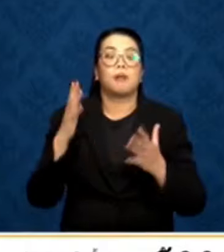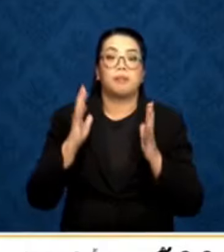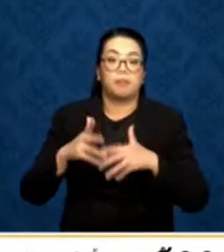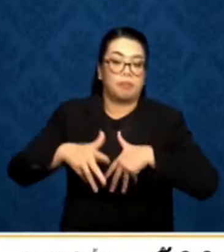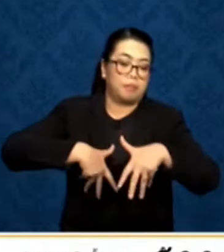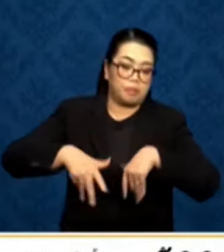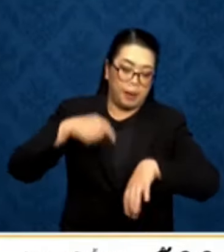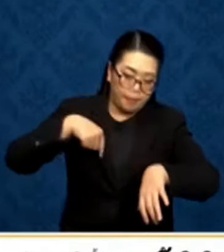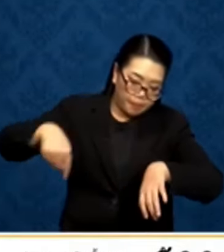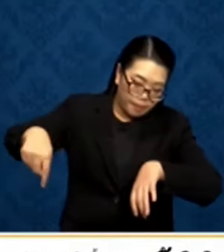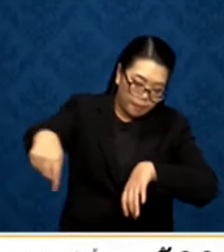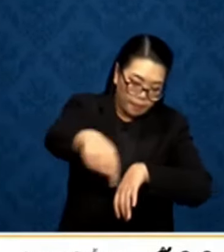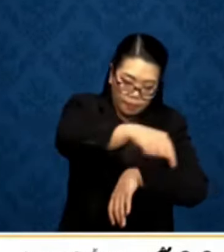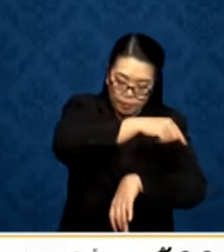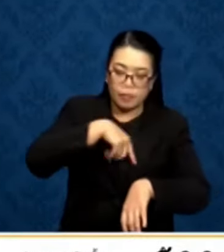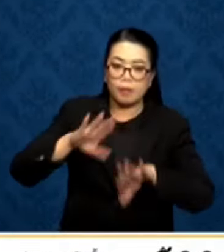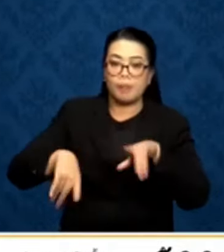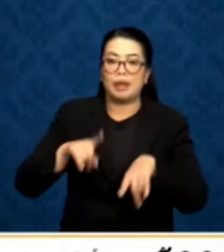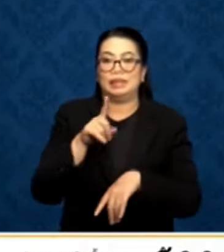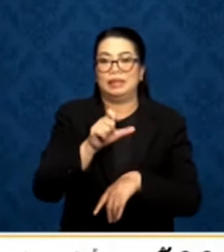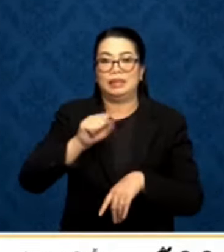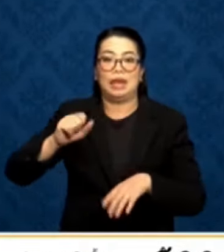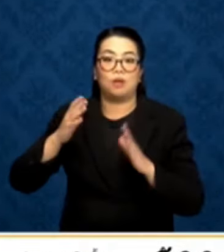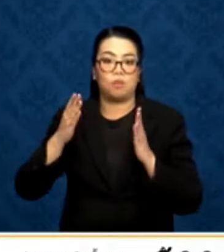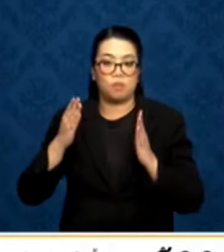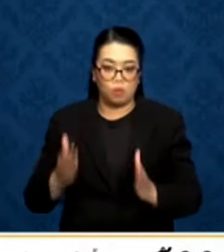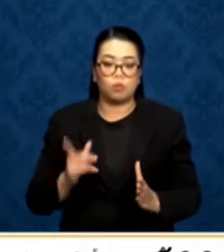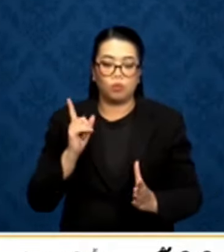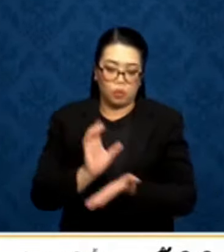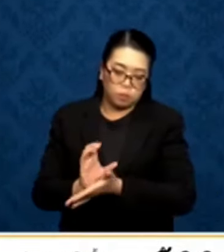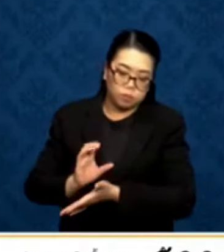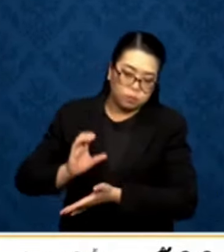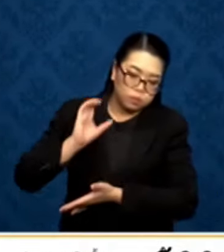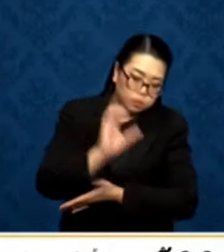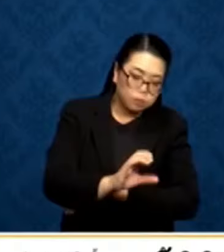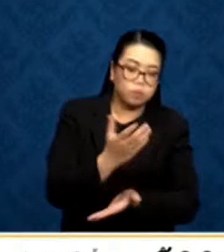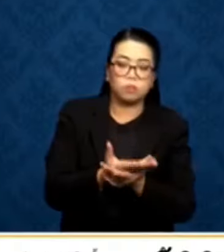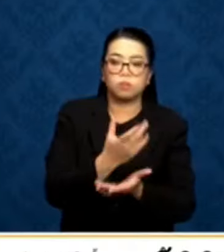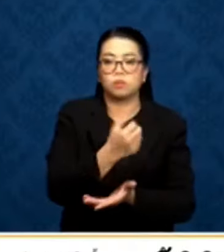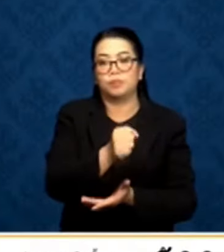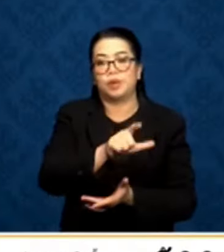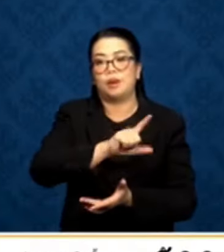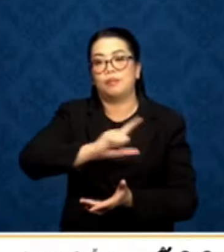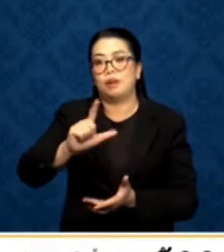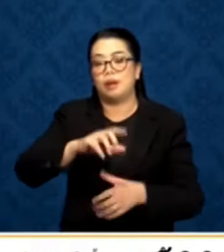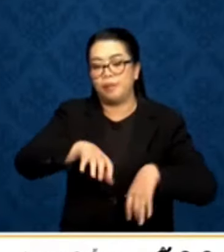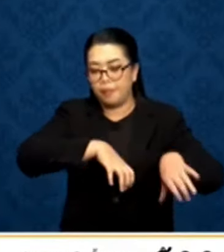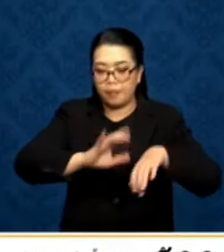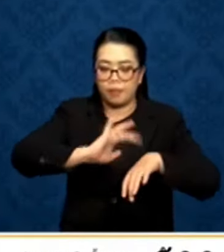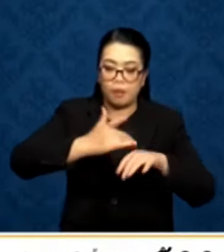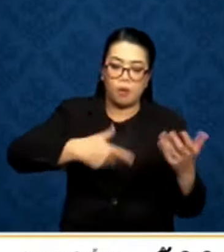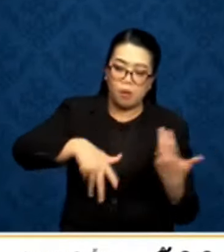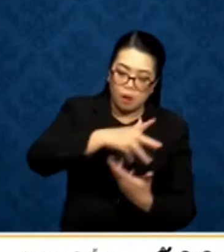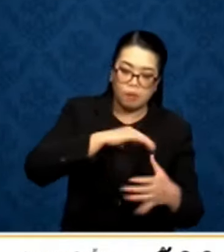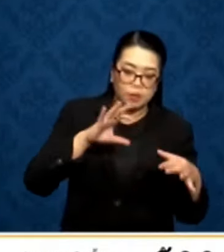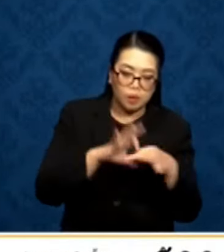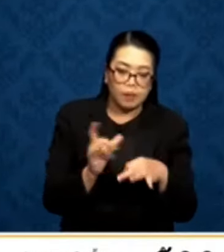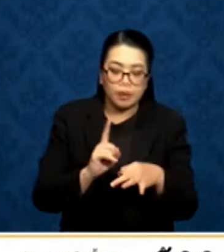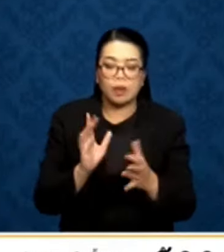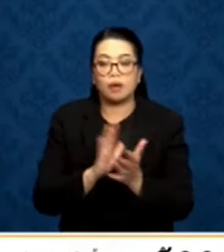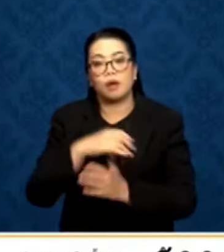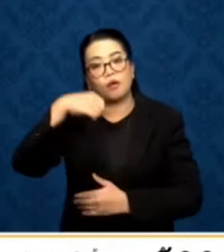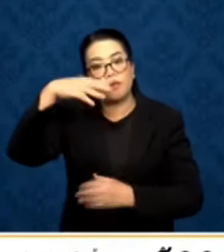บริเวณโดยรอบประมาณหลายแสนชีวิตนะครับก็ทำให้ต้องทุ่มเงินไปประมาณ 13ล้านในการปรับปรุงสภาพแวดล้อมไม่ว่าจะเป็นเกี่ยวกับเรื่อง